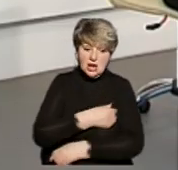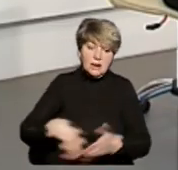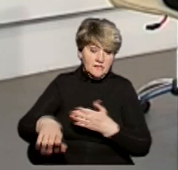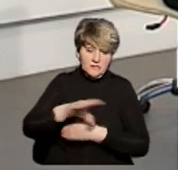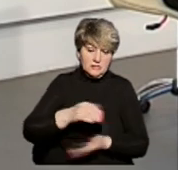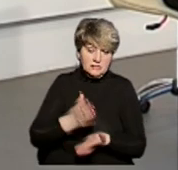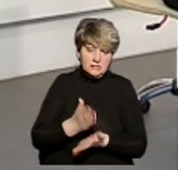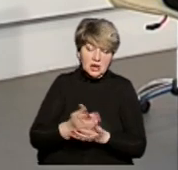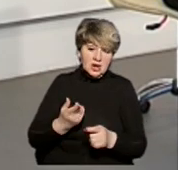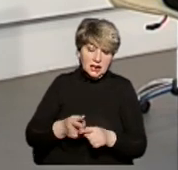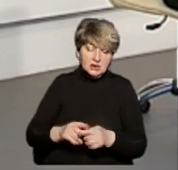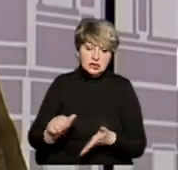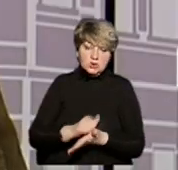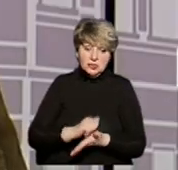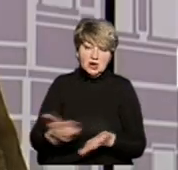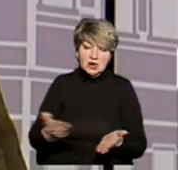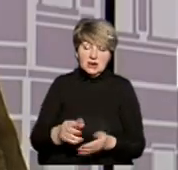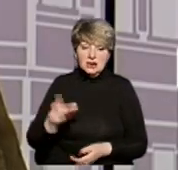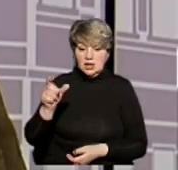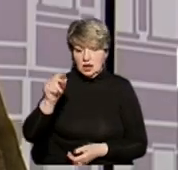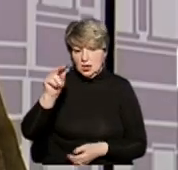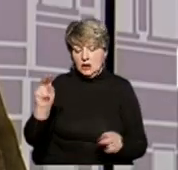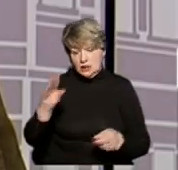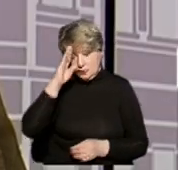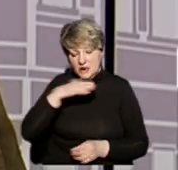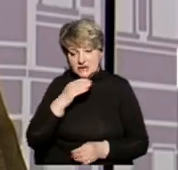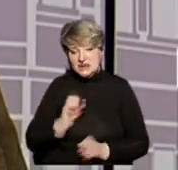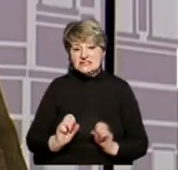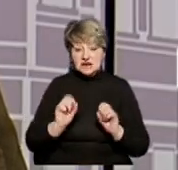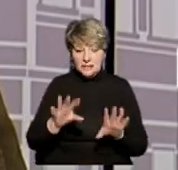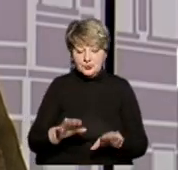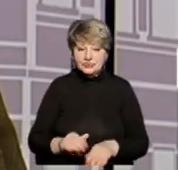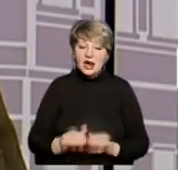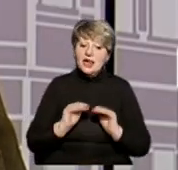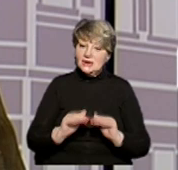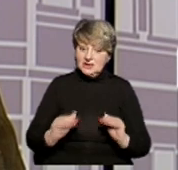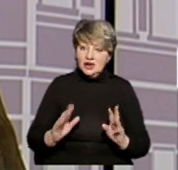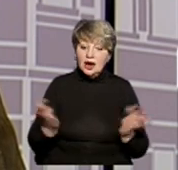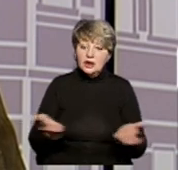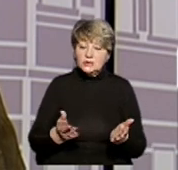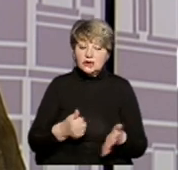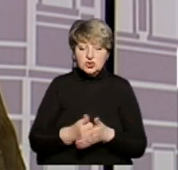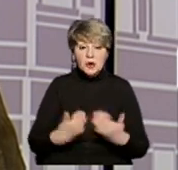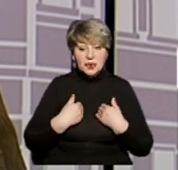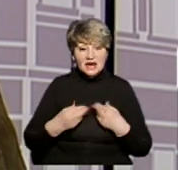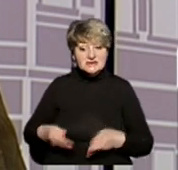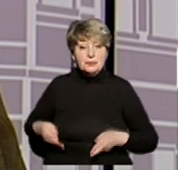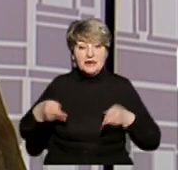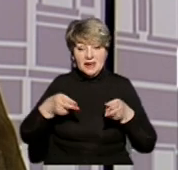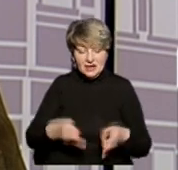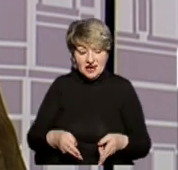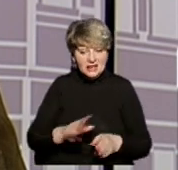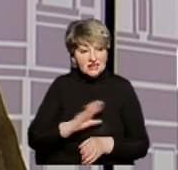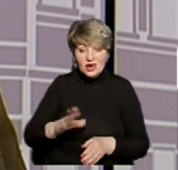який батьки здають. Діти, які приїхали до нас, не всі мають такі документи, і ми від них просто